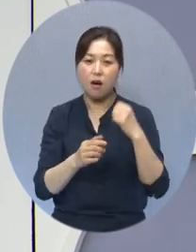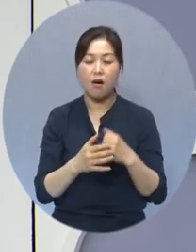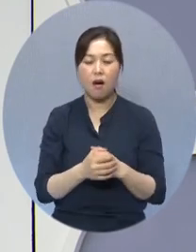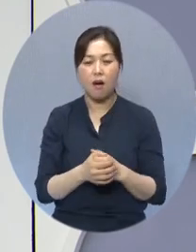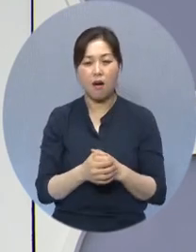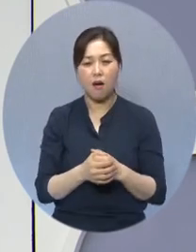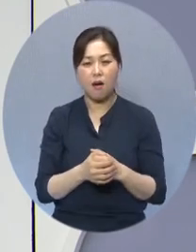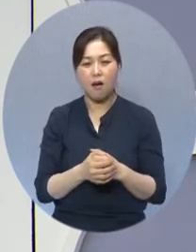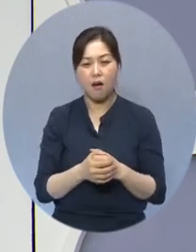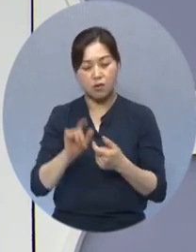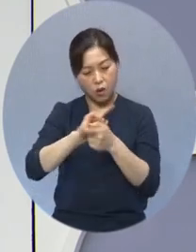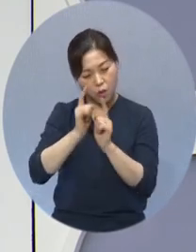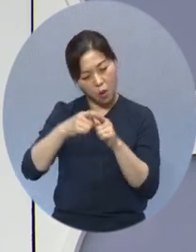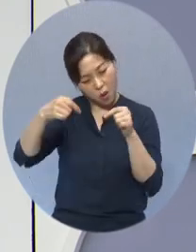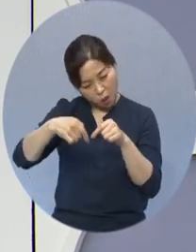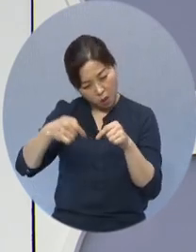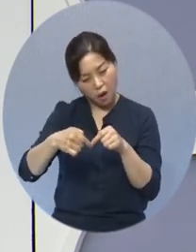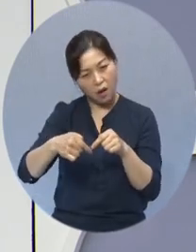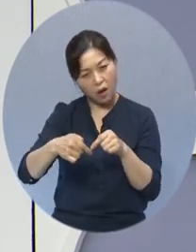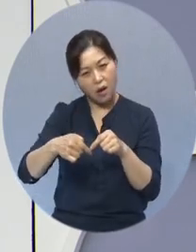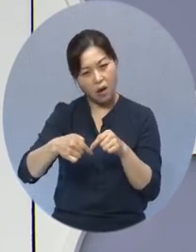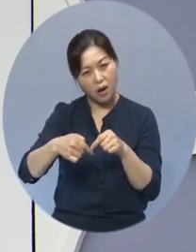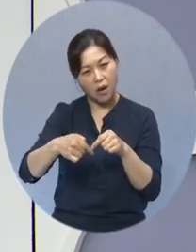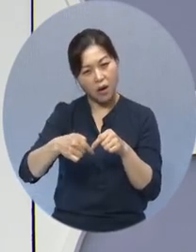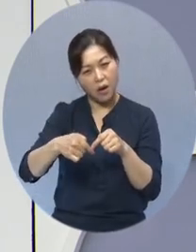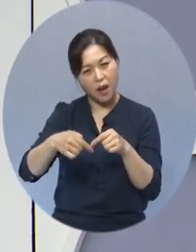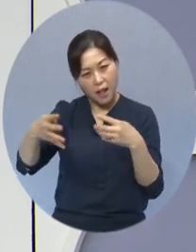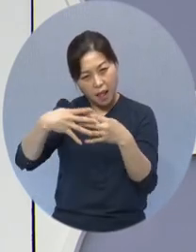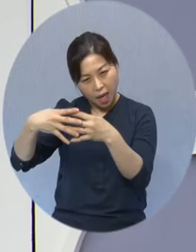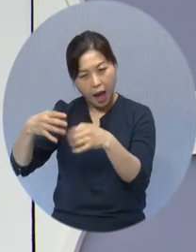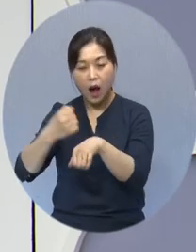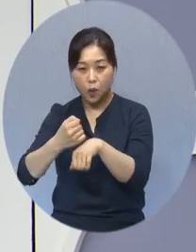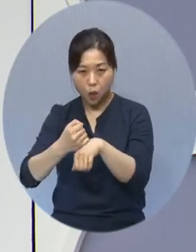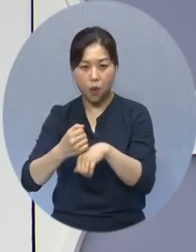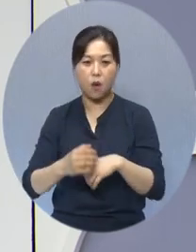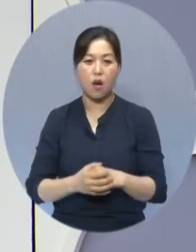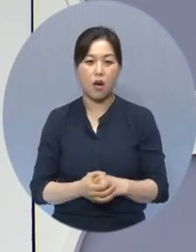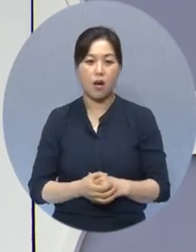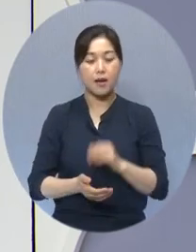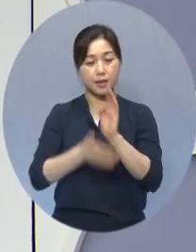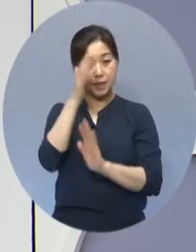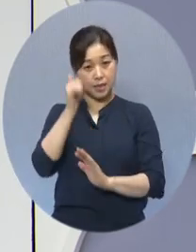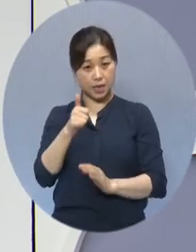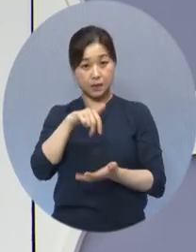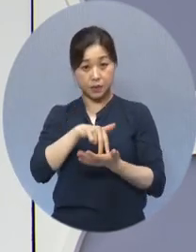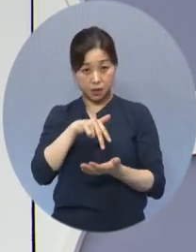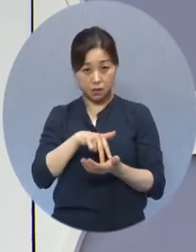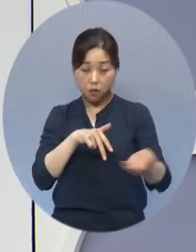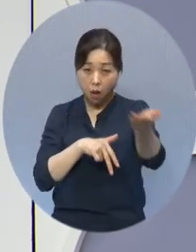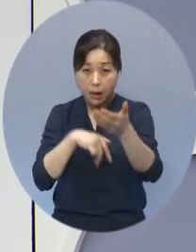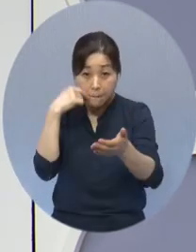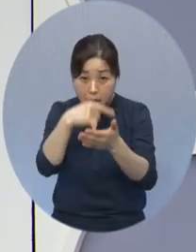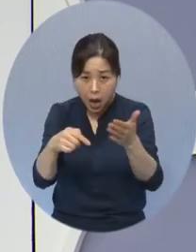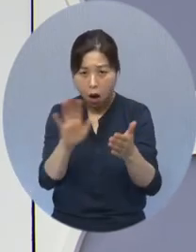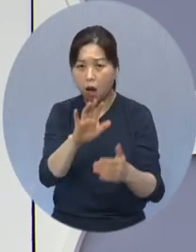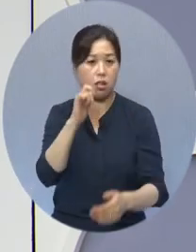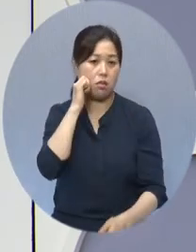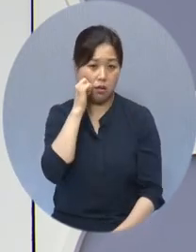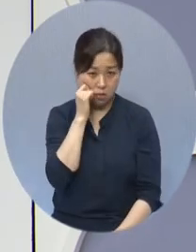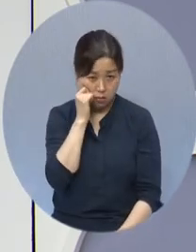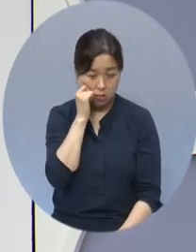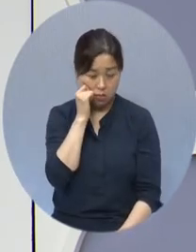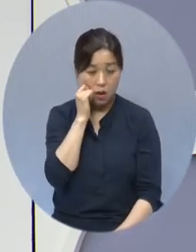양보할 건 양보하고 그렇다고 그래서 뭐 시장으로서는 우리 시민들에게 불이익을 주면 안 되죠. 그렇죠.